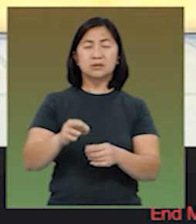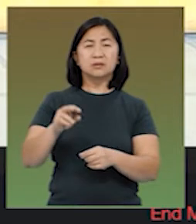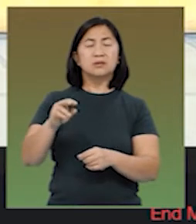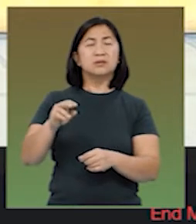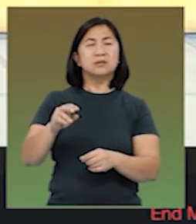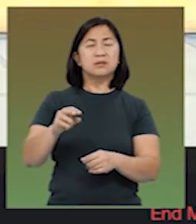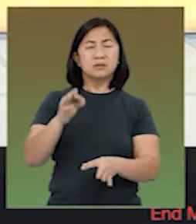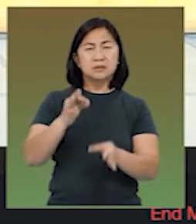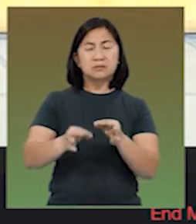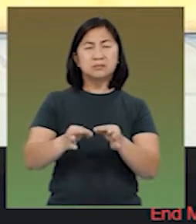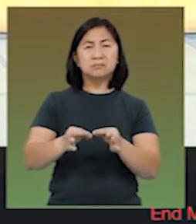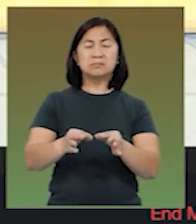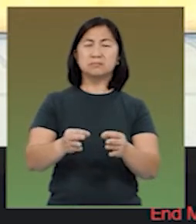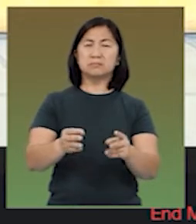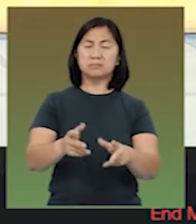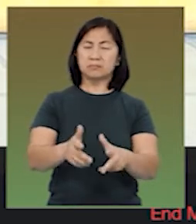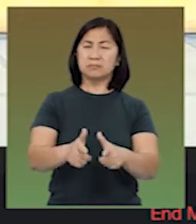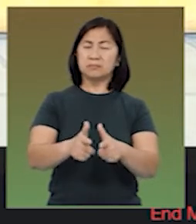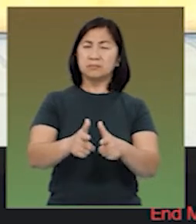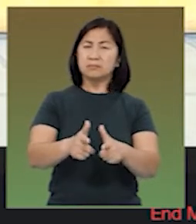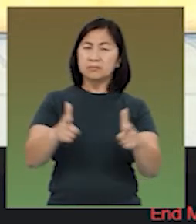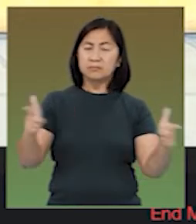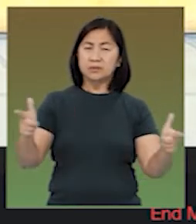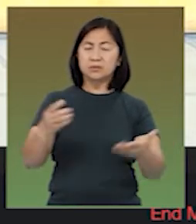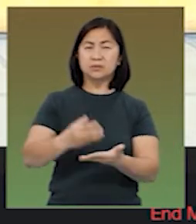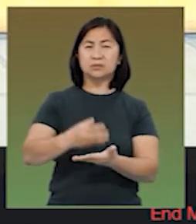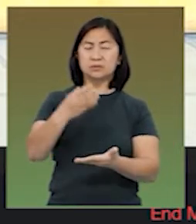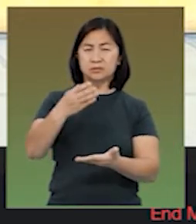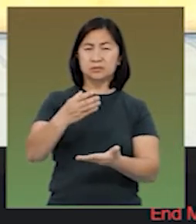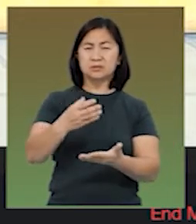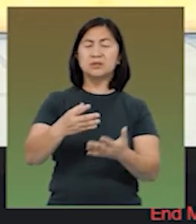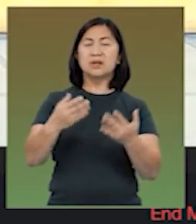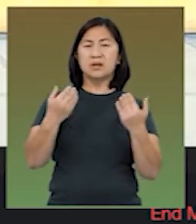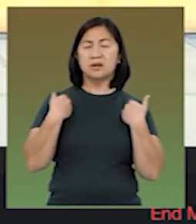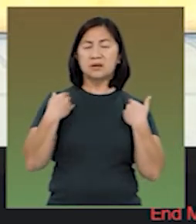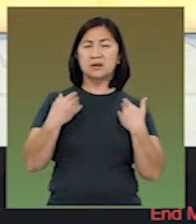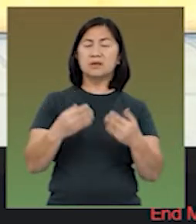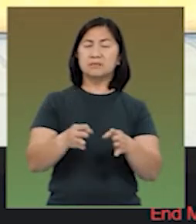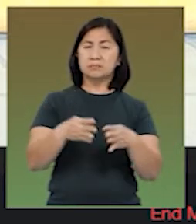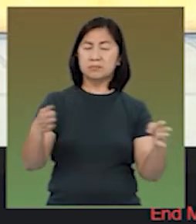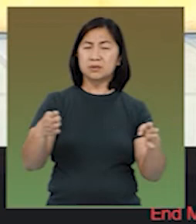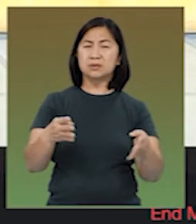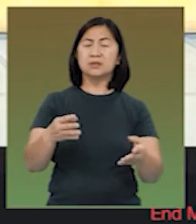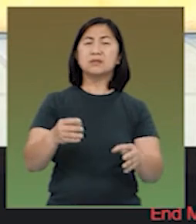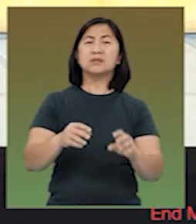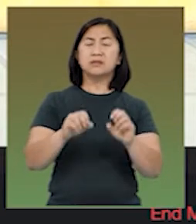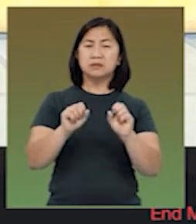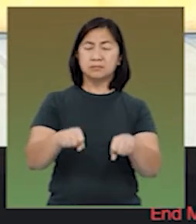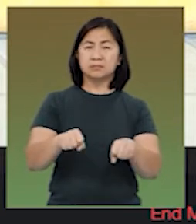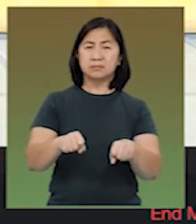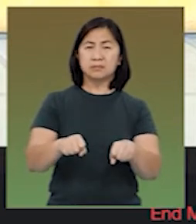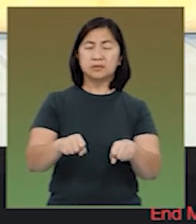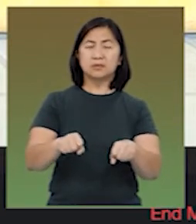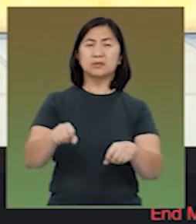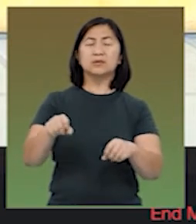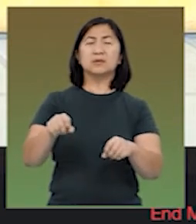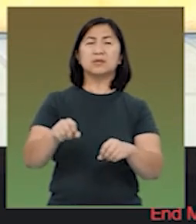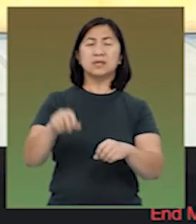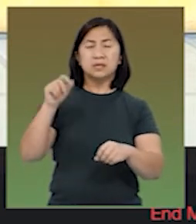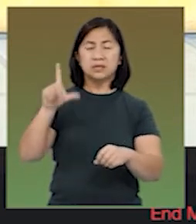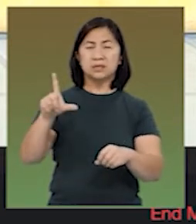Kapag malaki ang container, mas malaki ang capacity nito. Kaya liter ang unit na